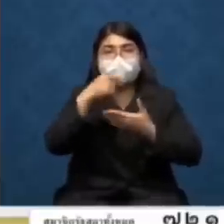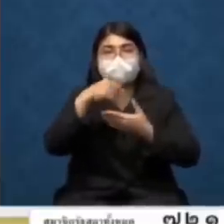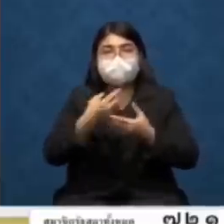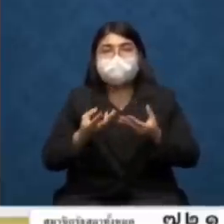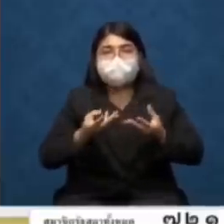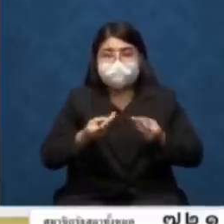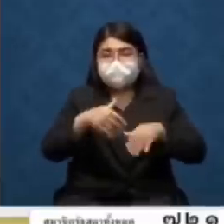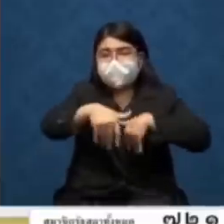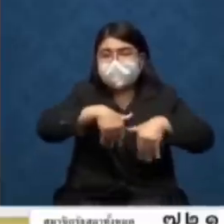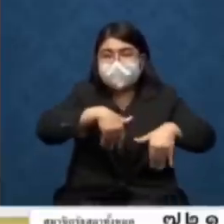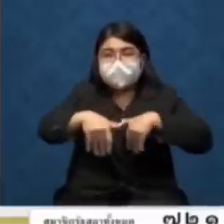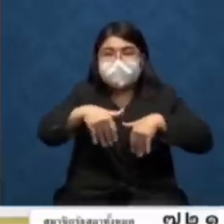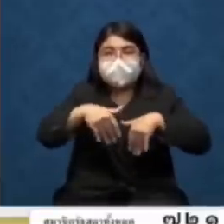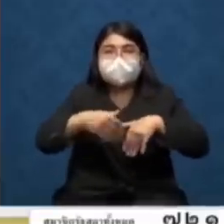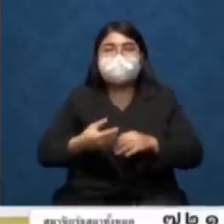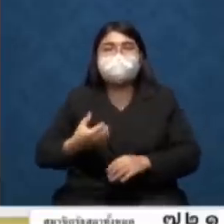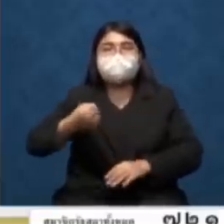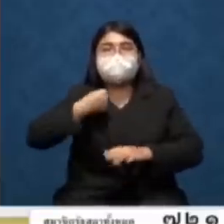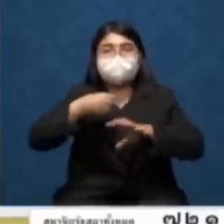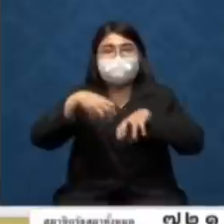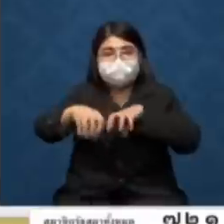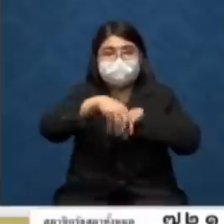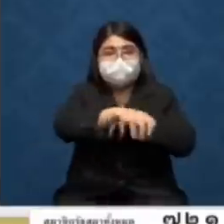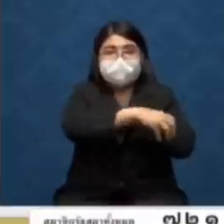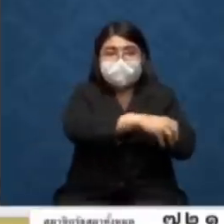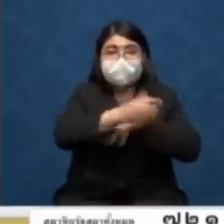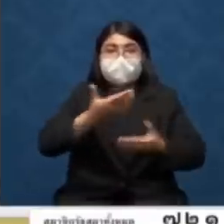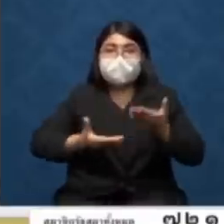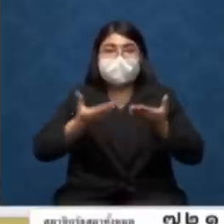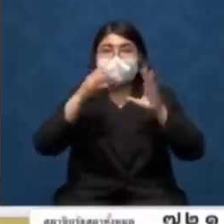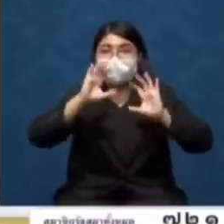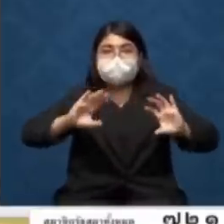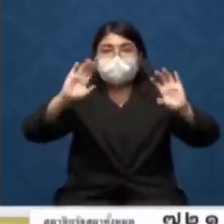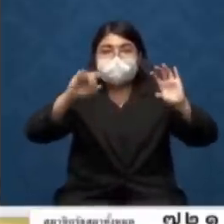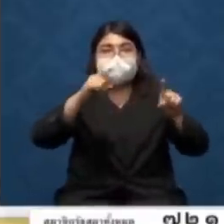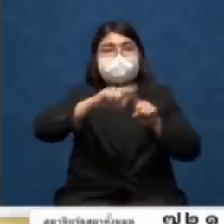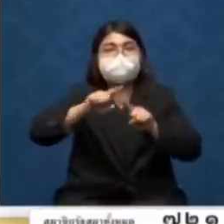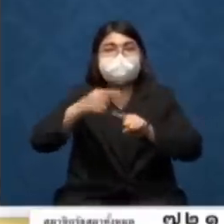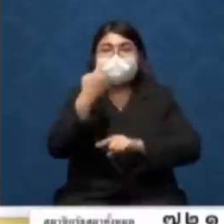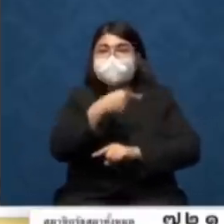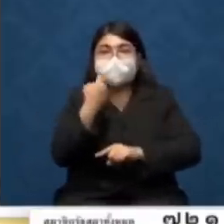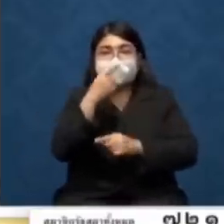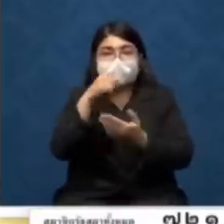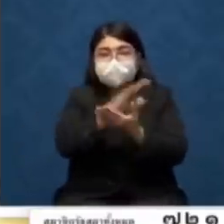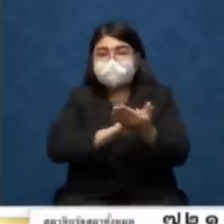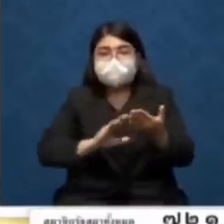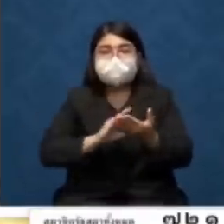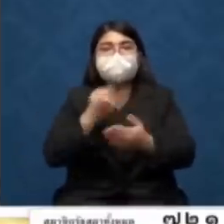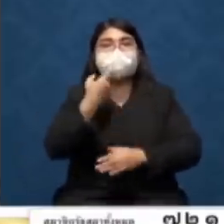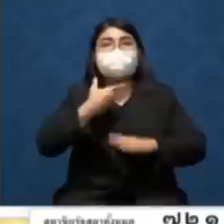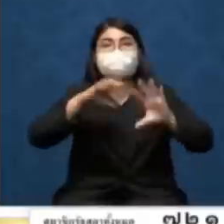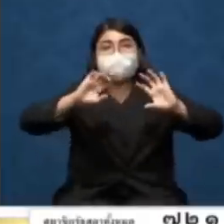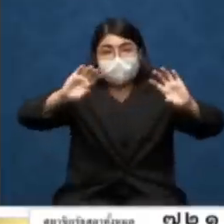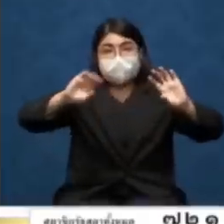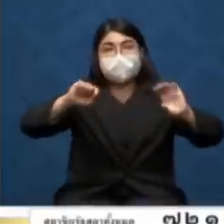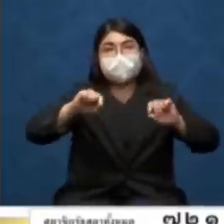ประกันว่าบาชุดไหนๆเข้ามา ไม่วาประเทศไยจะมีใครเปรัฐบาลก็ตามการจอาเบีบ